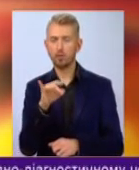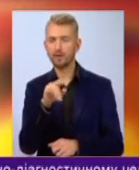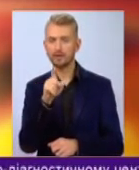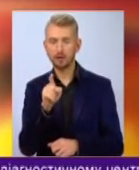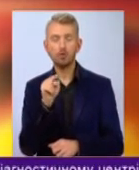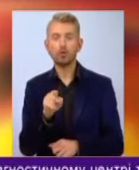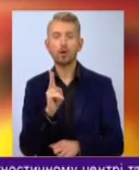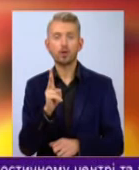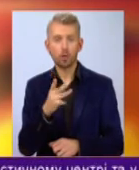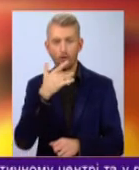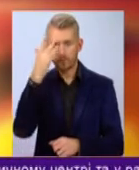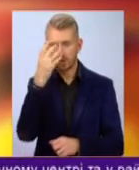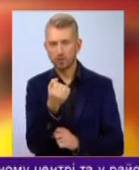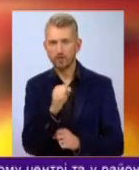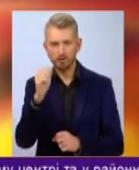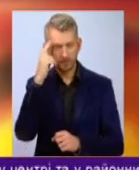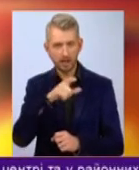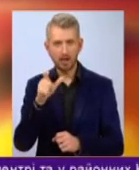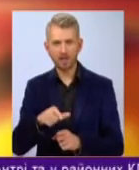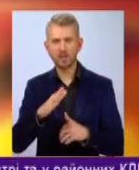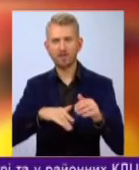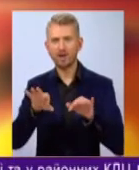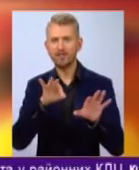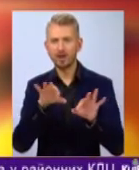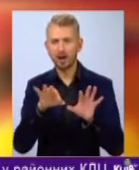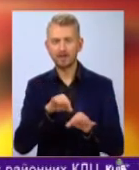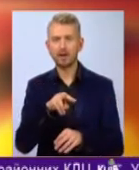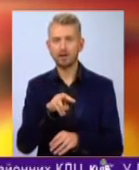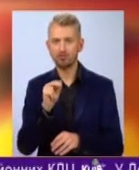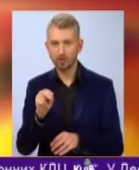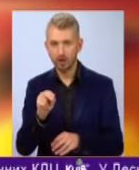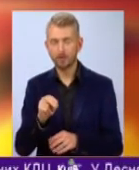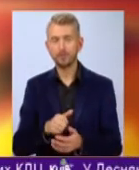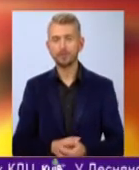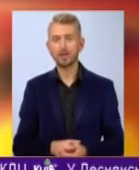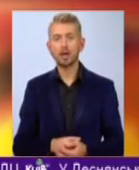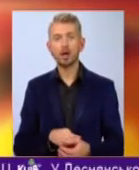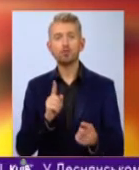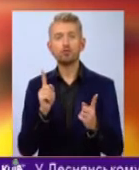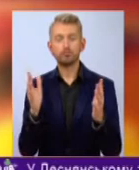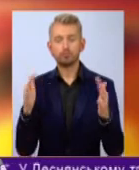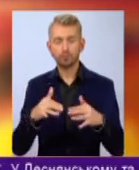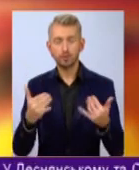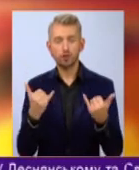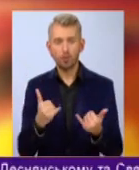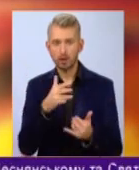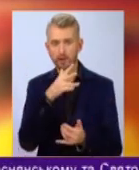який влітку вибив киян з кваліфікації Ліги чемпіонів і з яким зіграють на НСК Олімпійському. Зустрінуться команда сьогодні